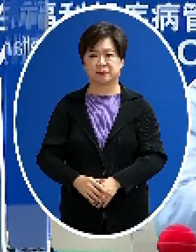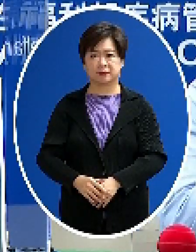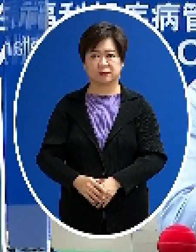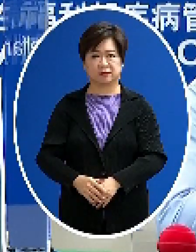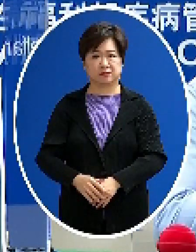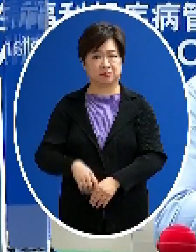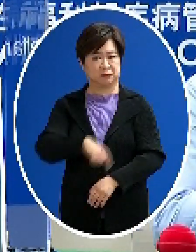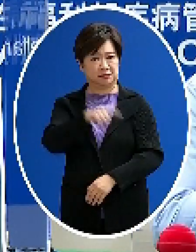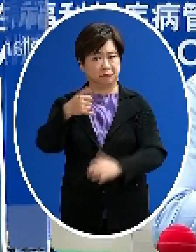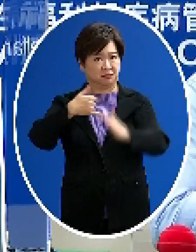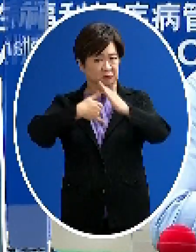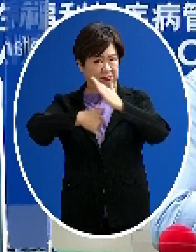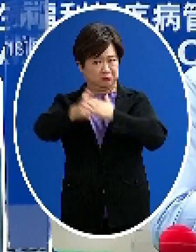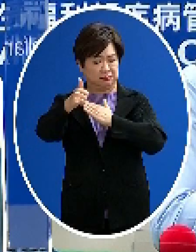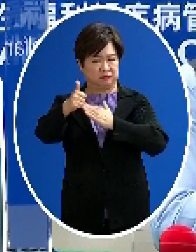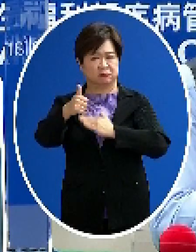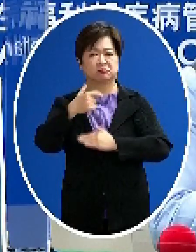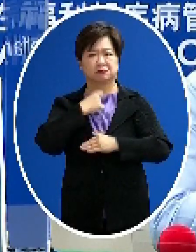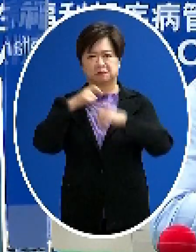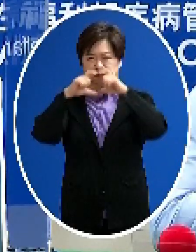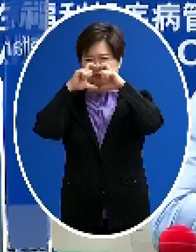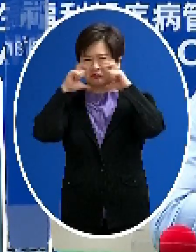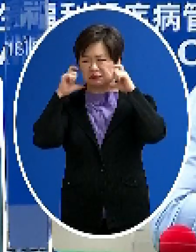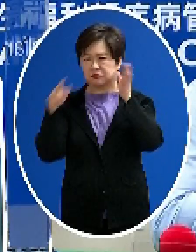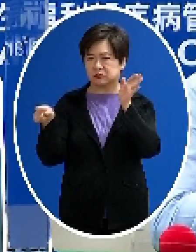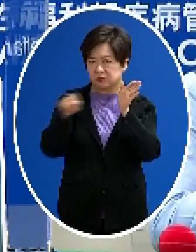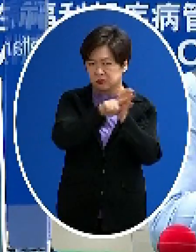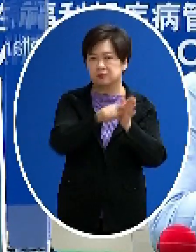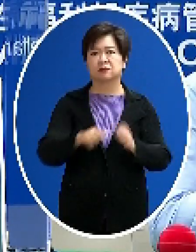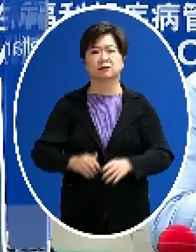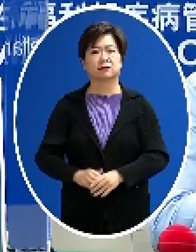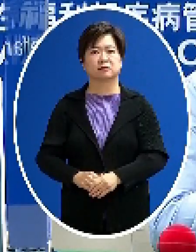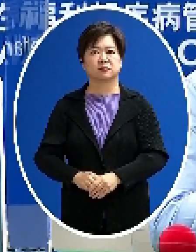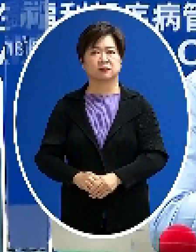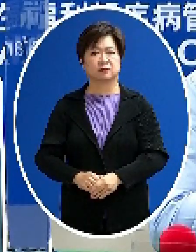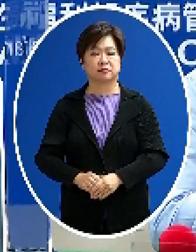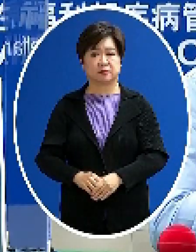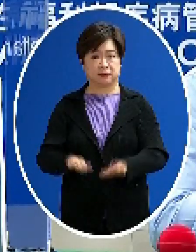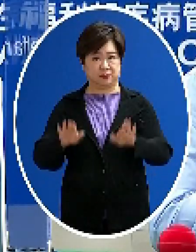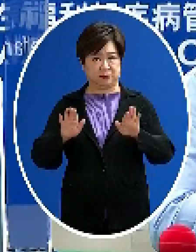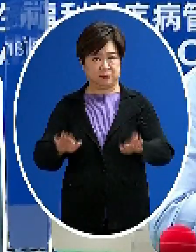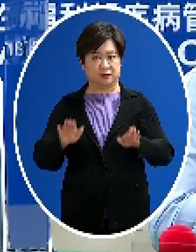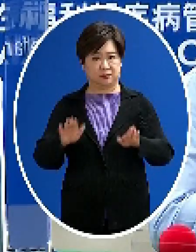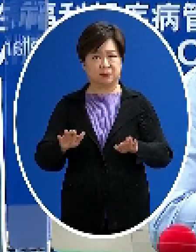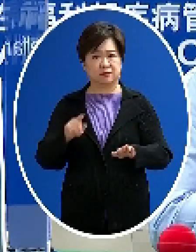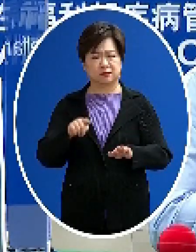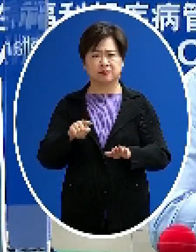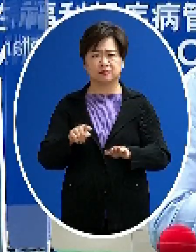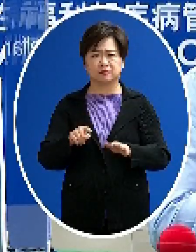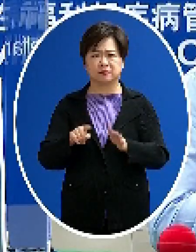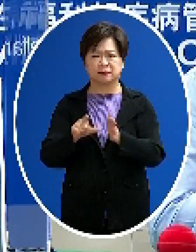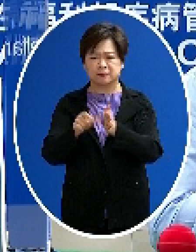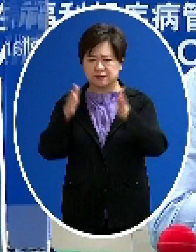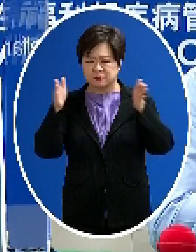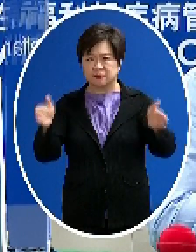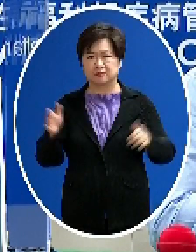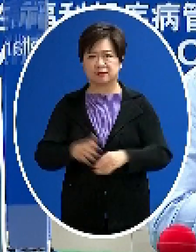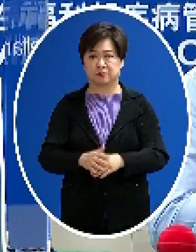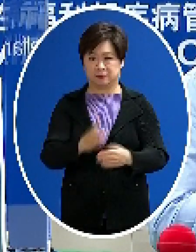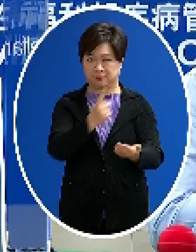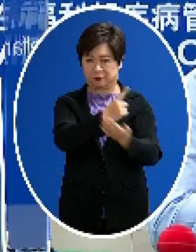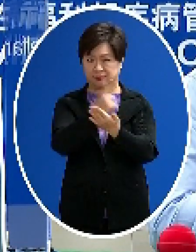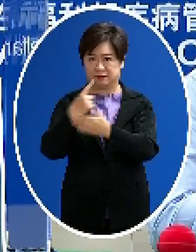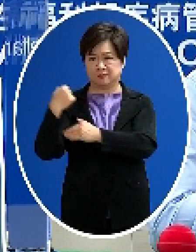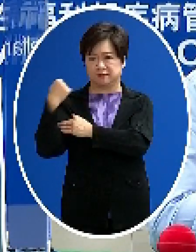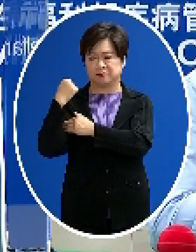外出一律哈全程佩戴口罩。好，那现在在这里面哈，在这段时间，大家都非常努力的去